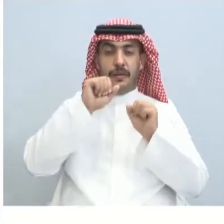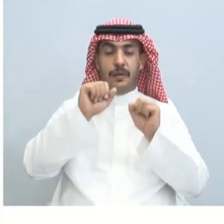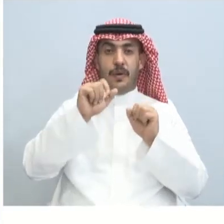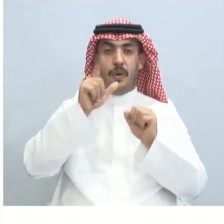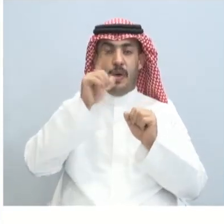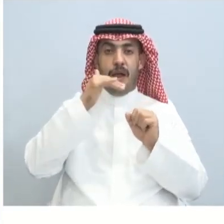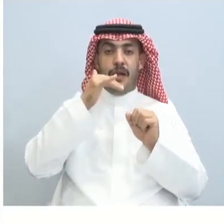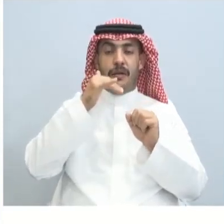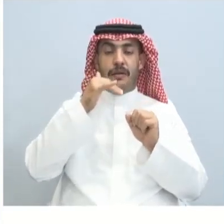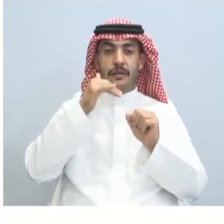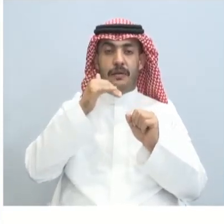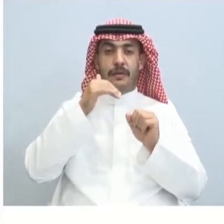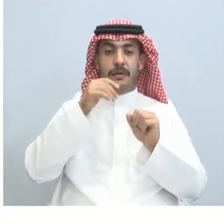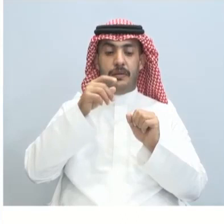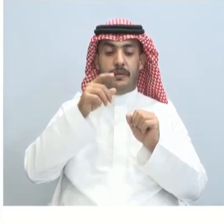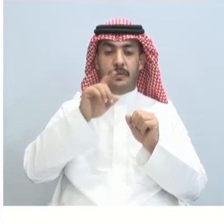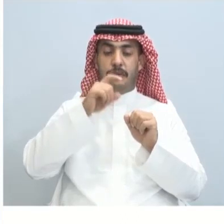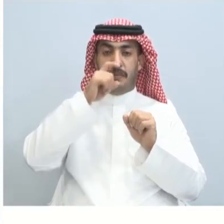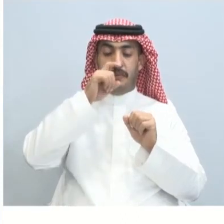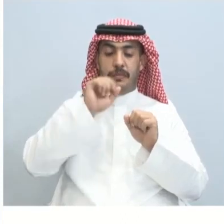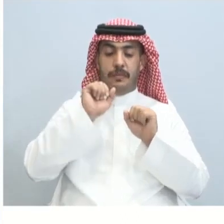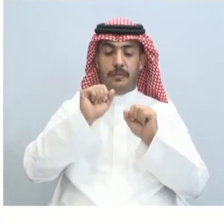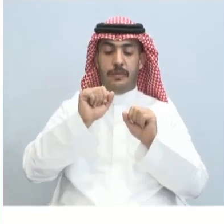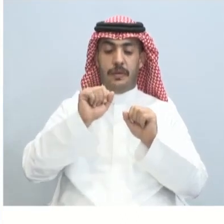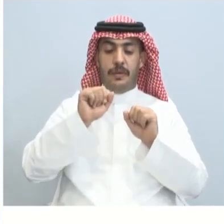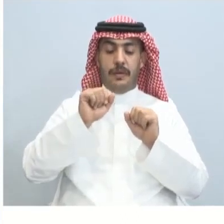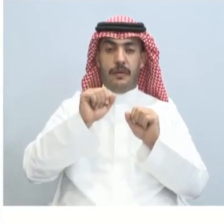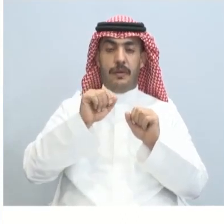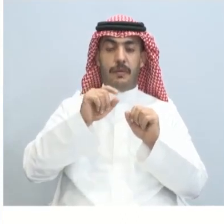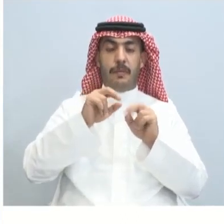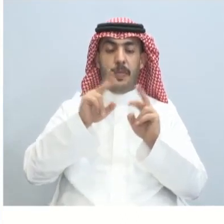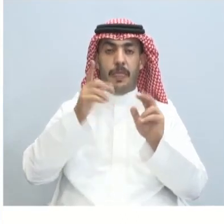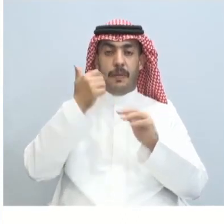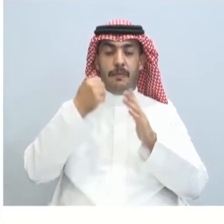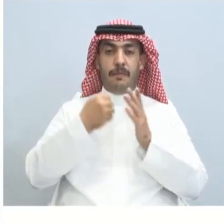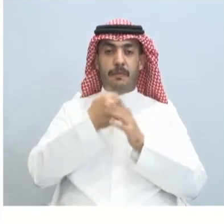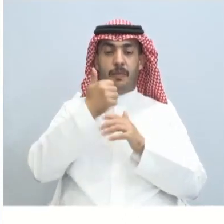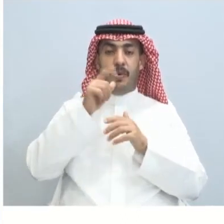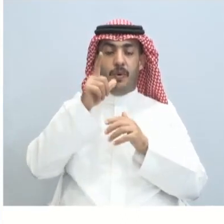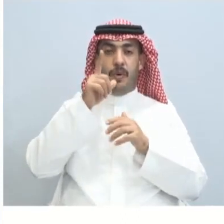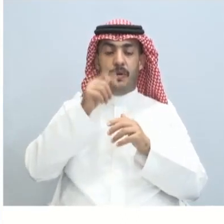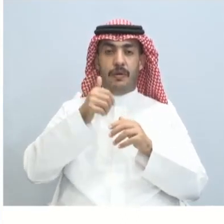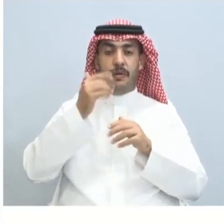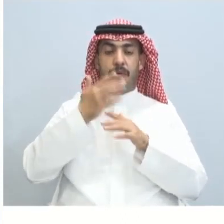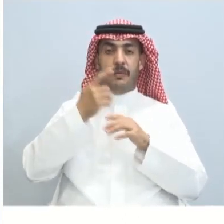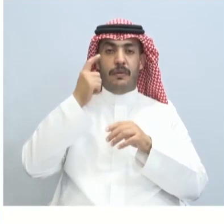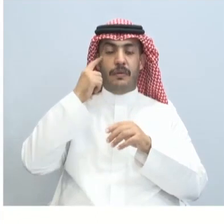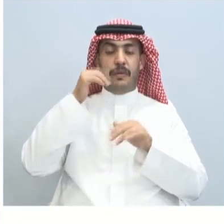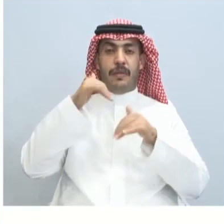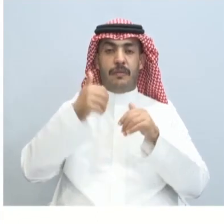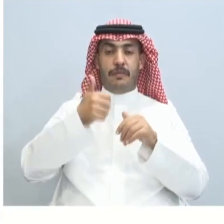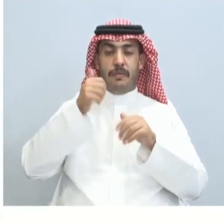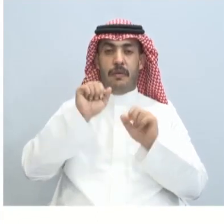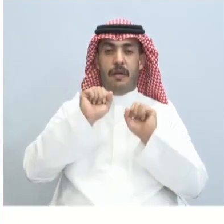باللغه العربيه بالتاكيد لا نحتاج الى متخصص نحتاج الى اشخاص متمكنين من اللغه يعرفون يتعاملون